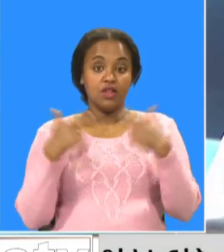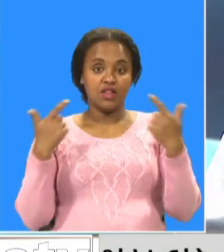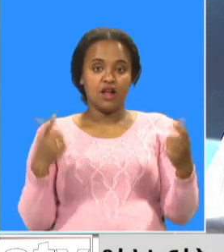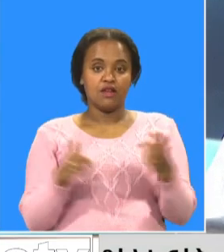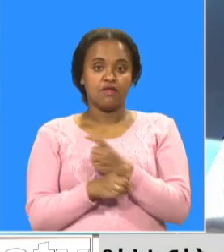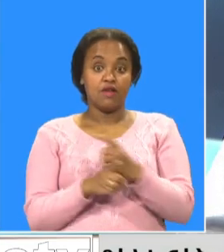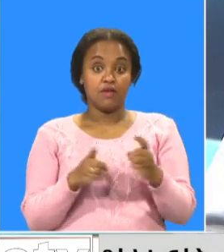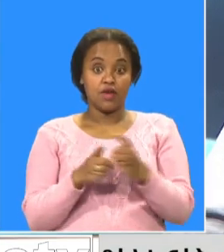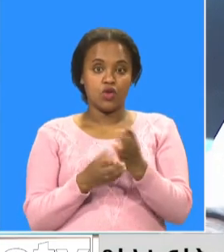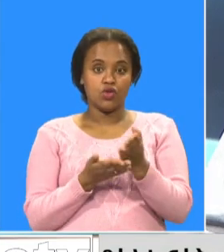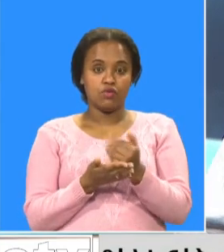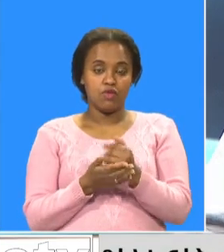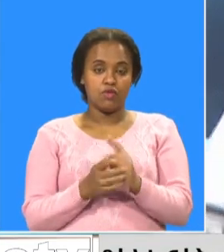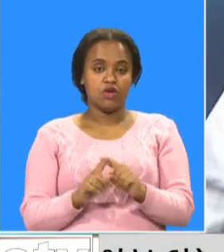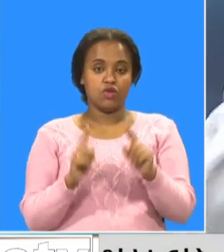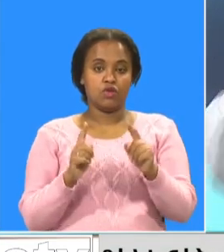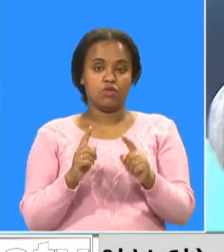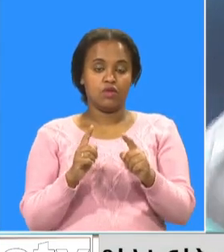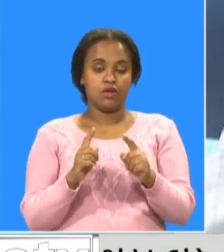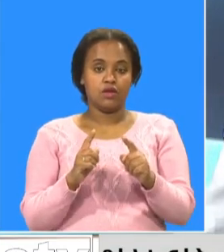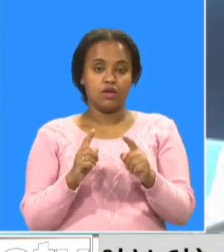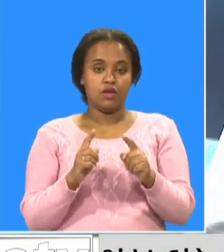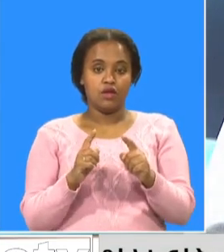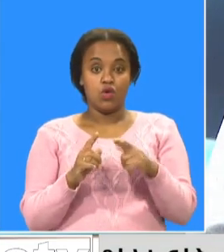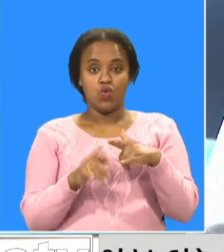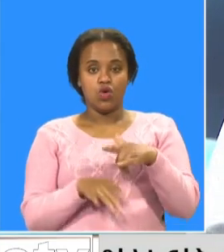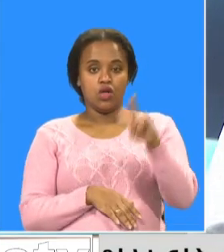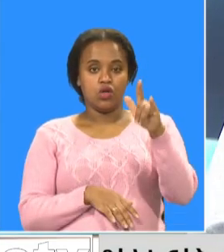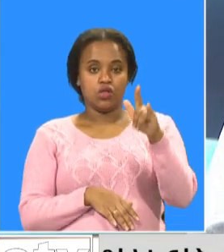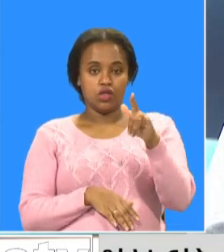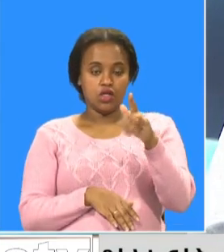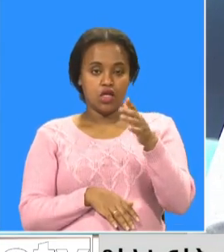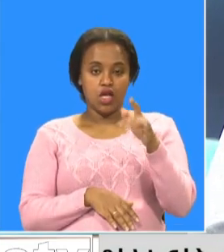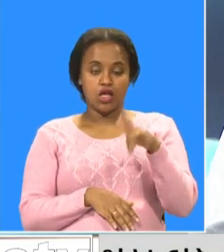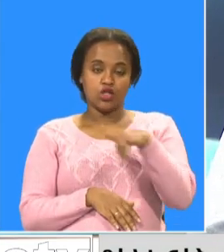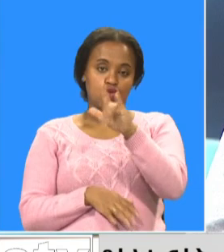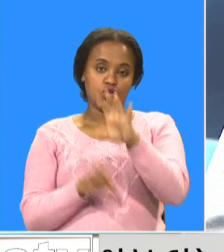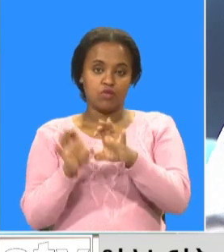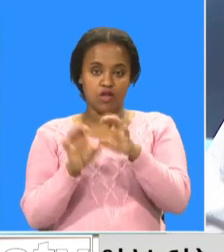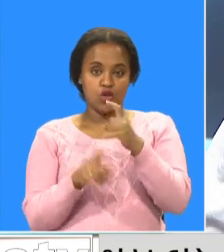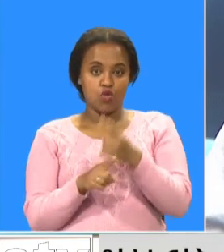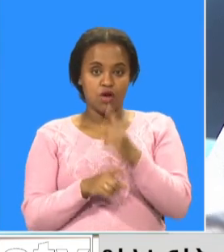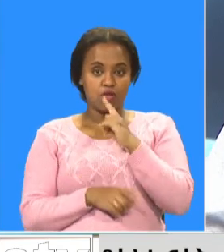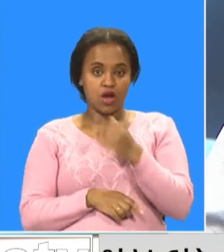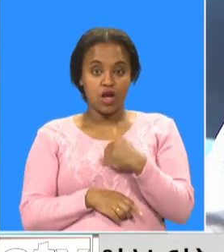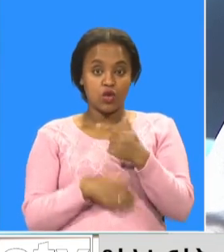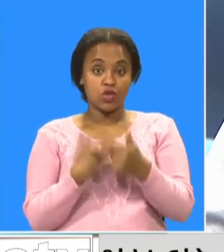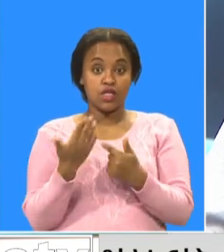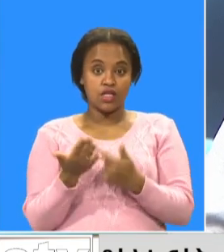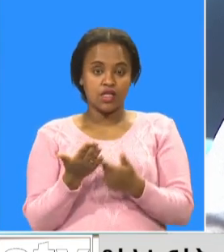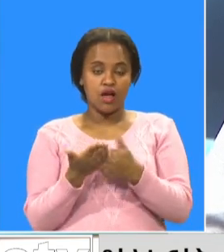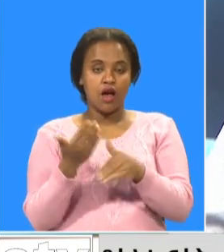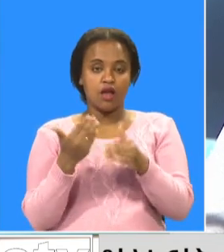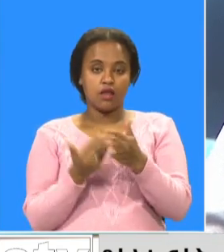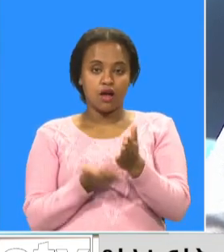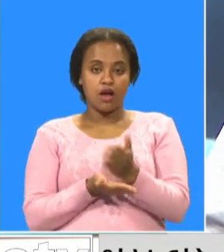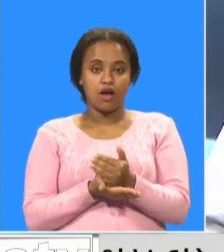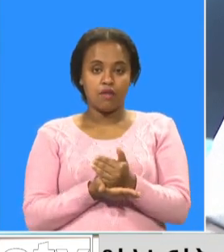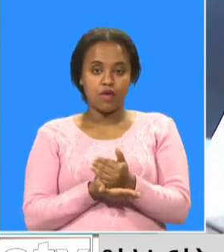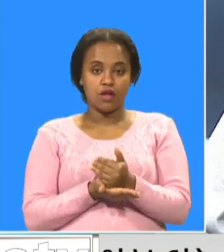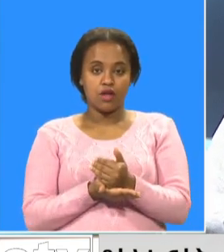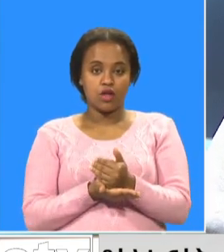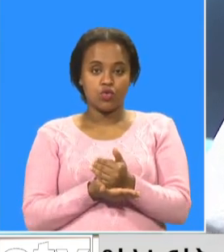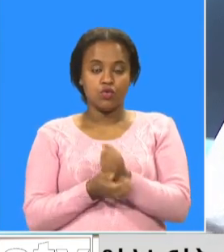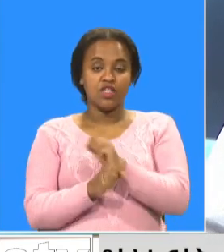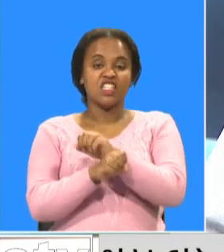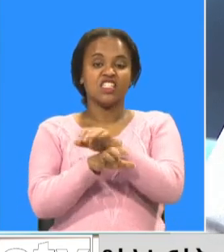ፋብሪካዎች የሚመረቱት ግን ከሀገርም አልፎ ወደ ውጭም ኤክስፖርት የሚደረጉበት አግባብ ነው ያለው። ስለዚህ አጠቃላይ የአመራረቱም ይሁን